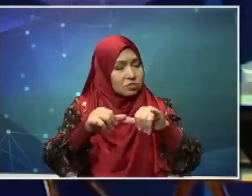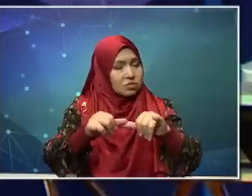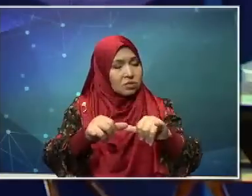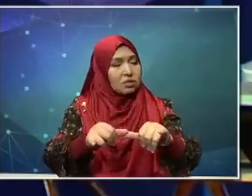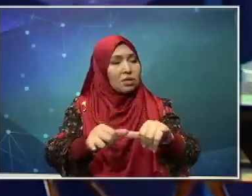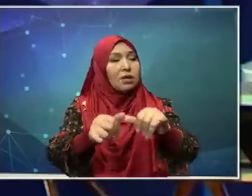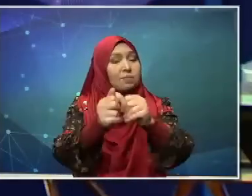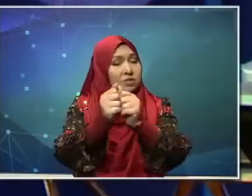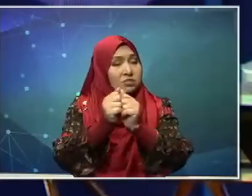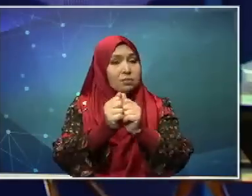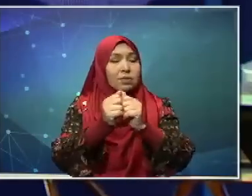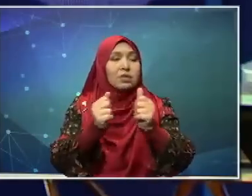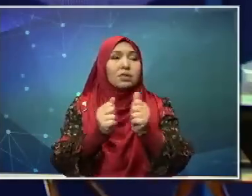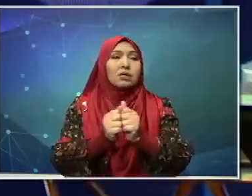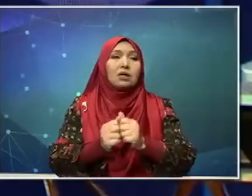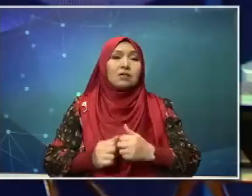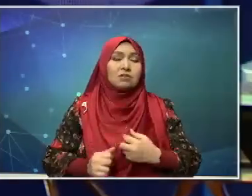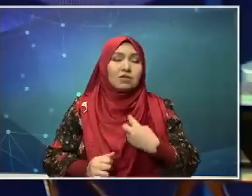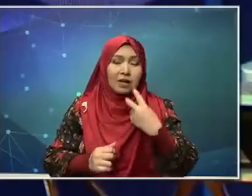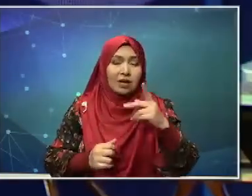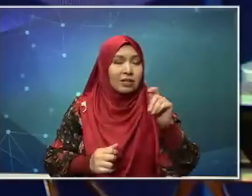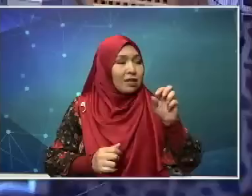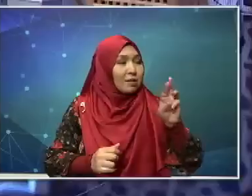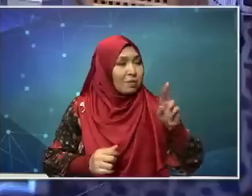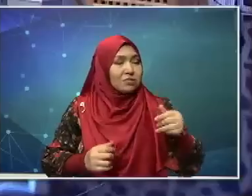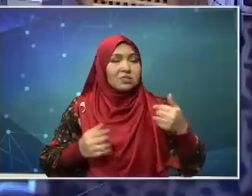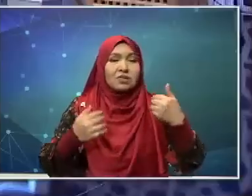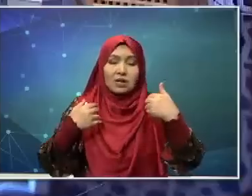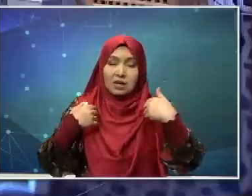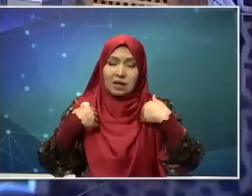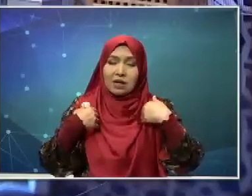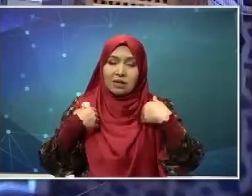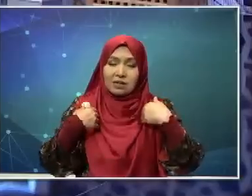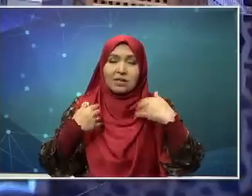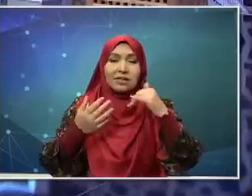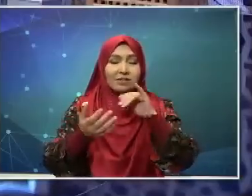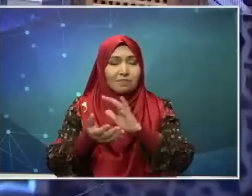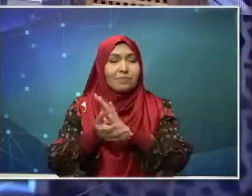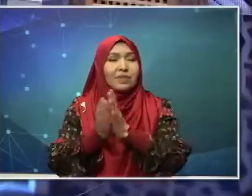harus semuanya suara oke Soalnya ada benang hanya